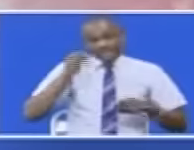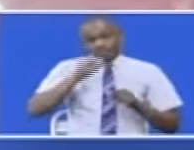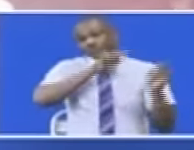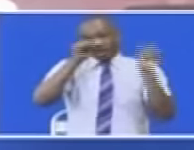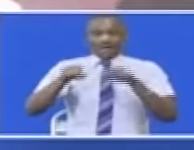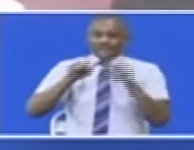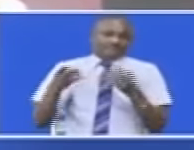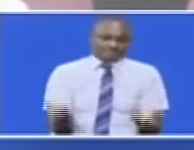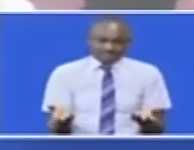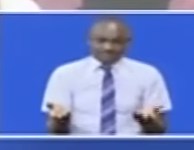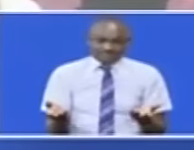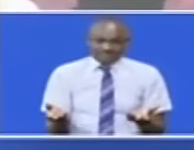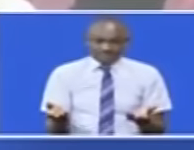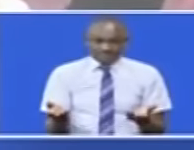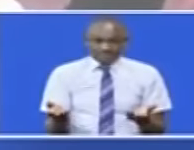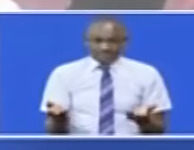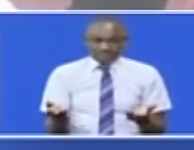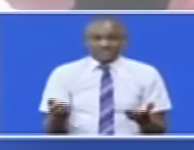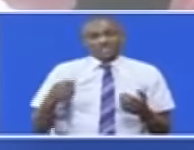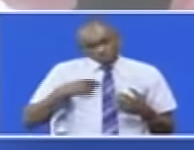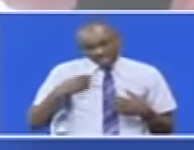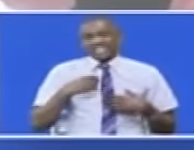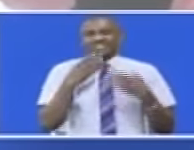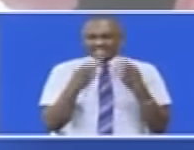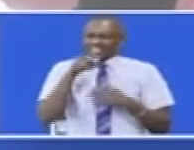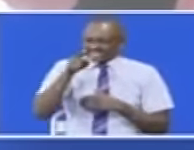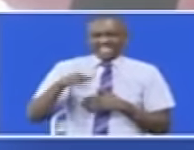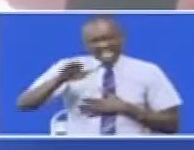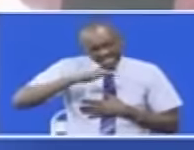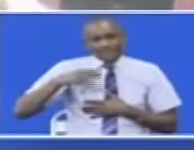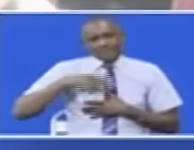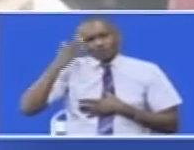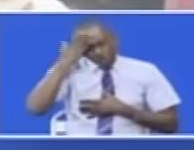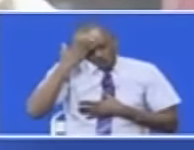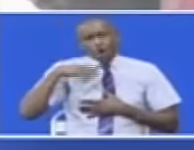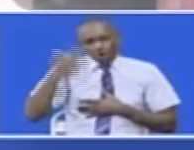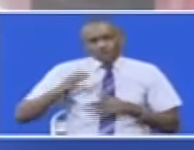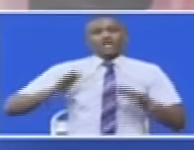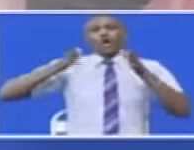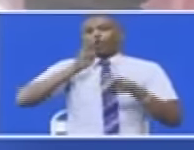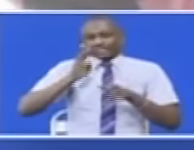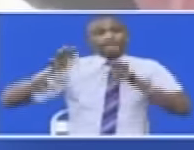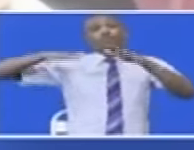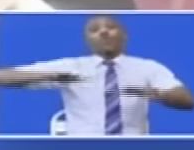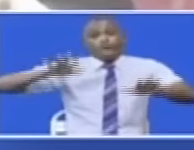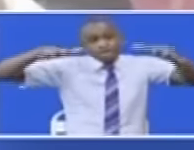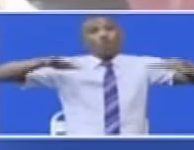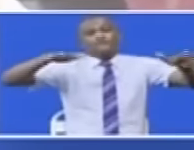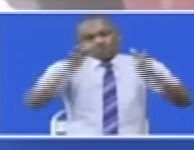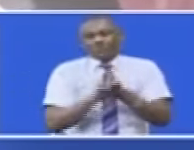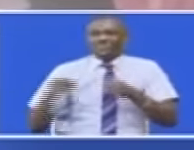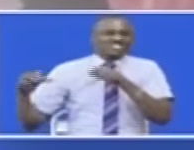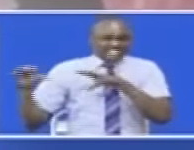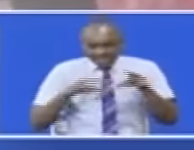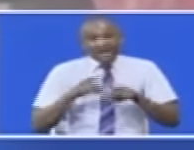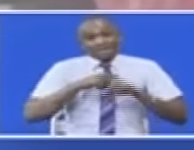mbali. Kwa muda mrefu sana Budalangi imejulikana kama mahali pa mafuriko, mahali pa tabu.